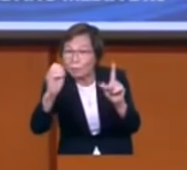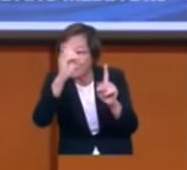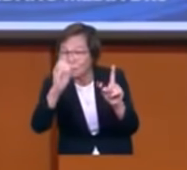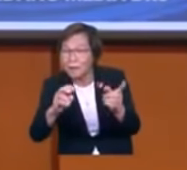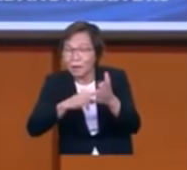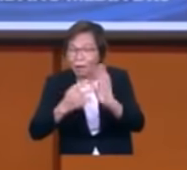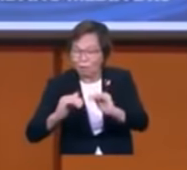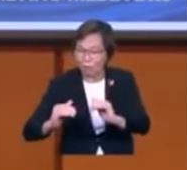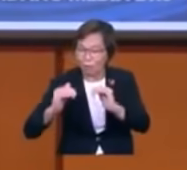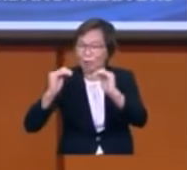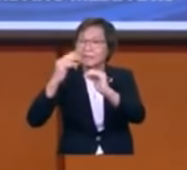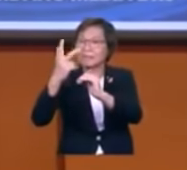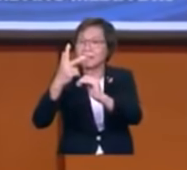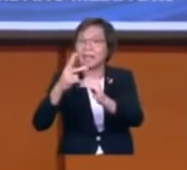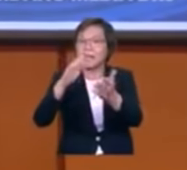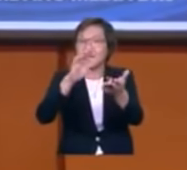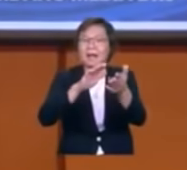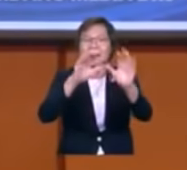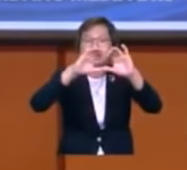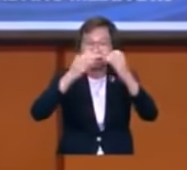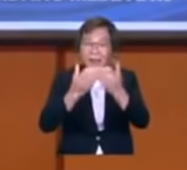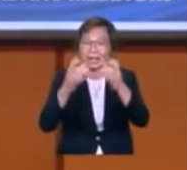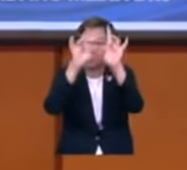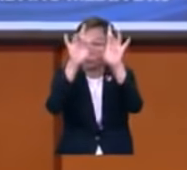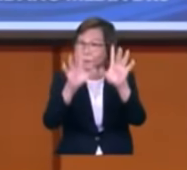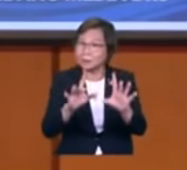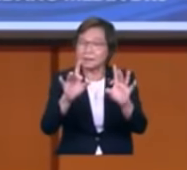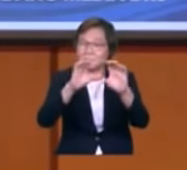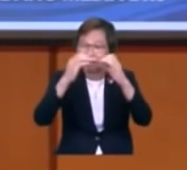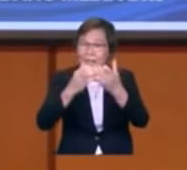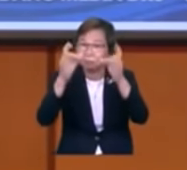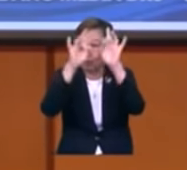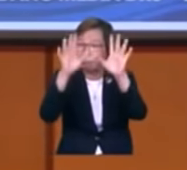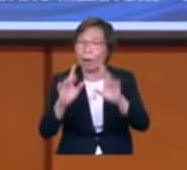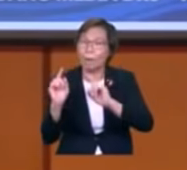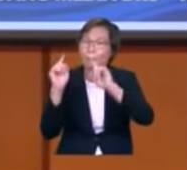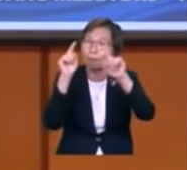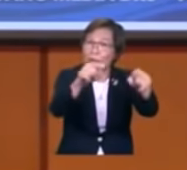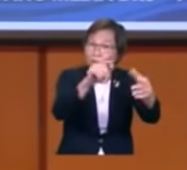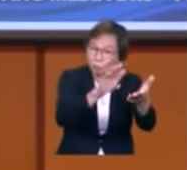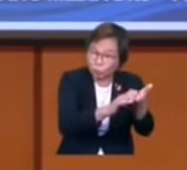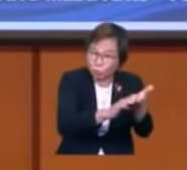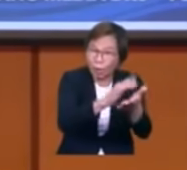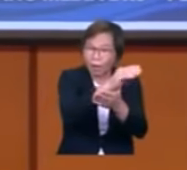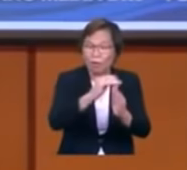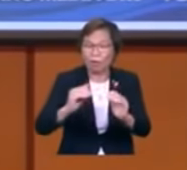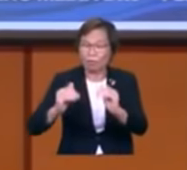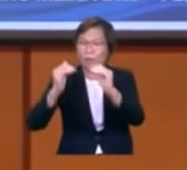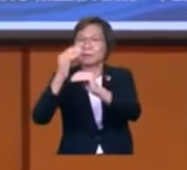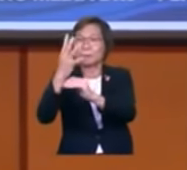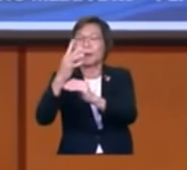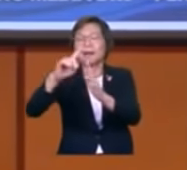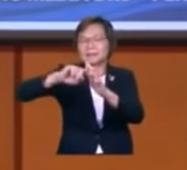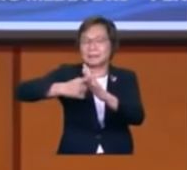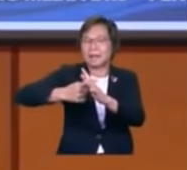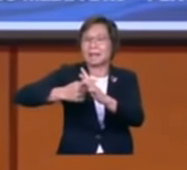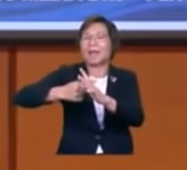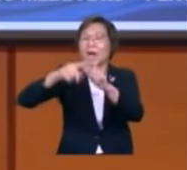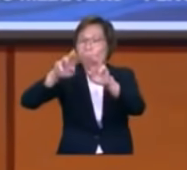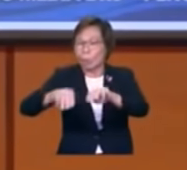dari fasa tiga umumnya kelas peperiksaan saja masuk Pasa 4 kita mulai membawa masuk